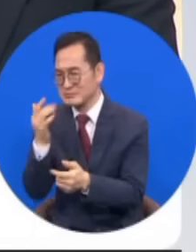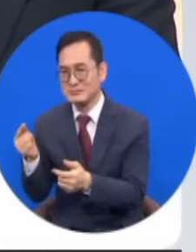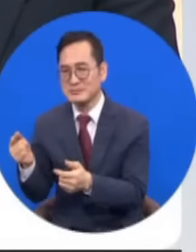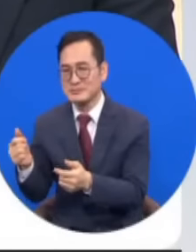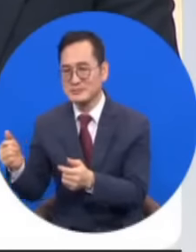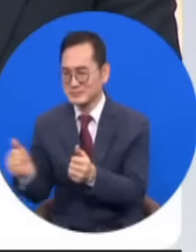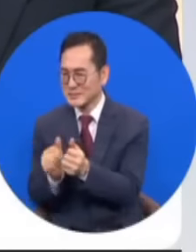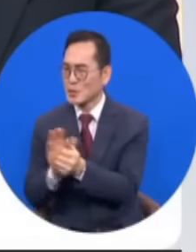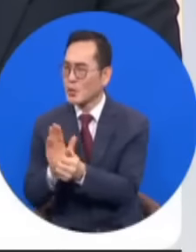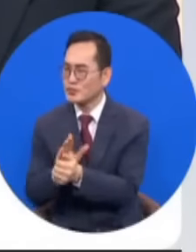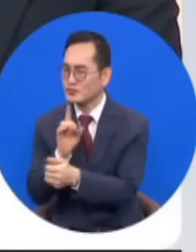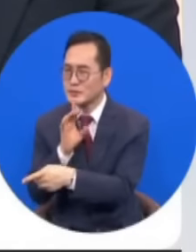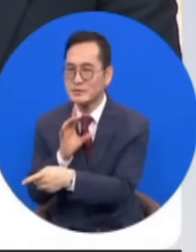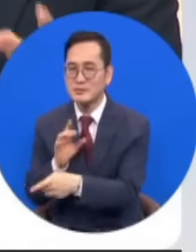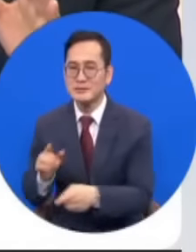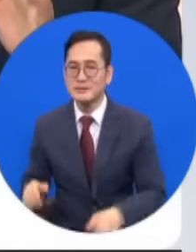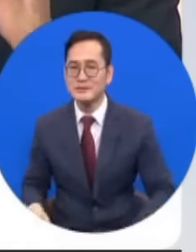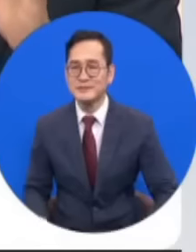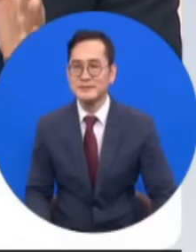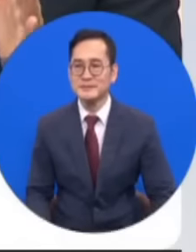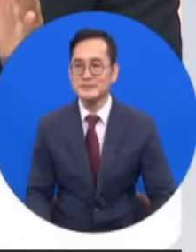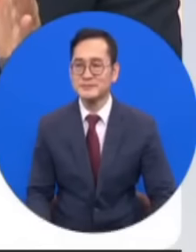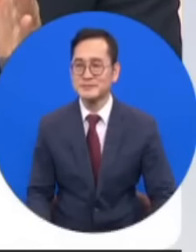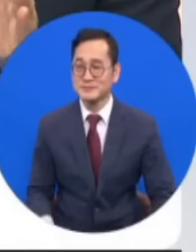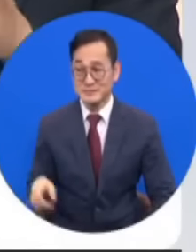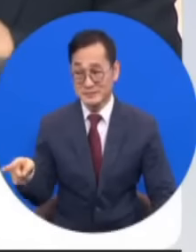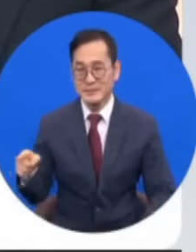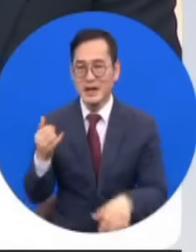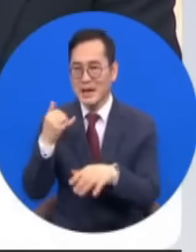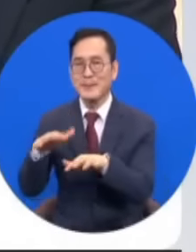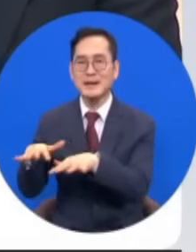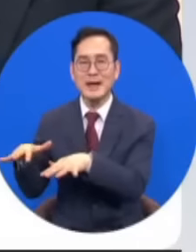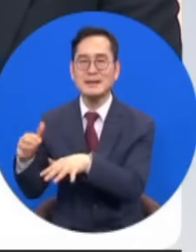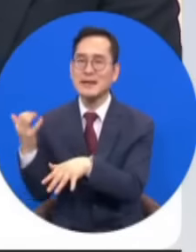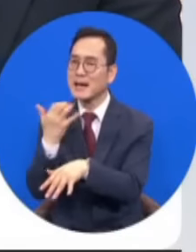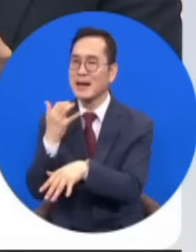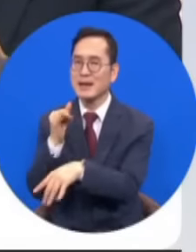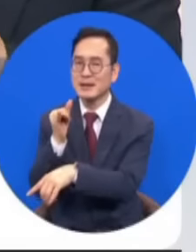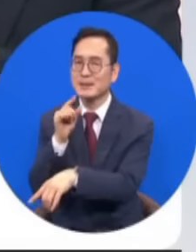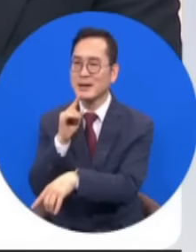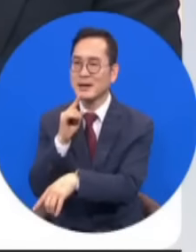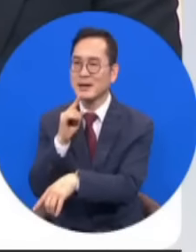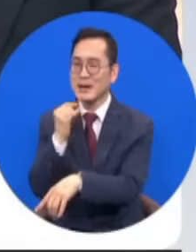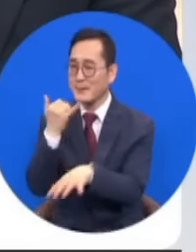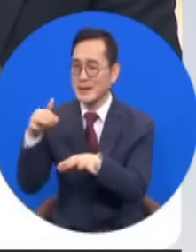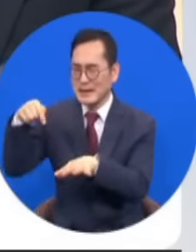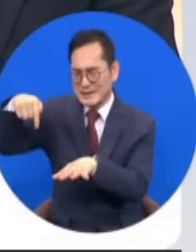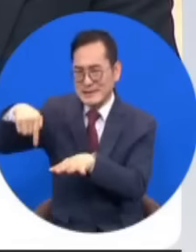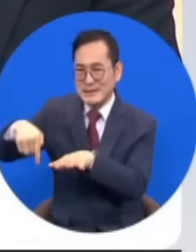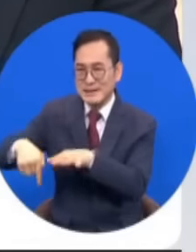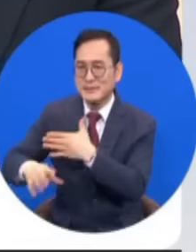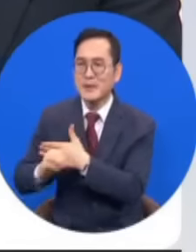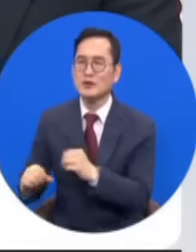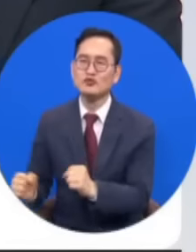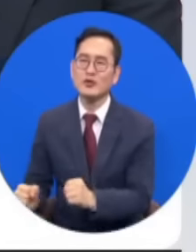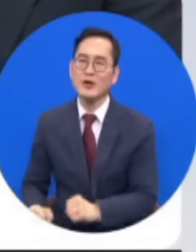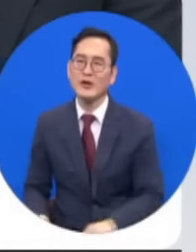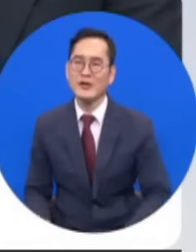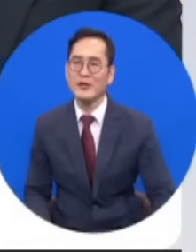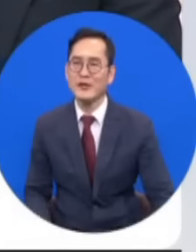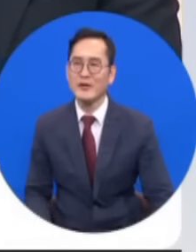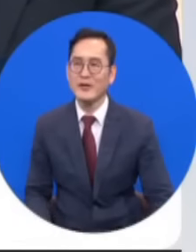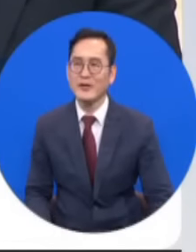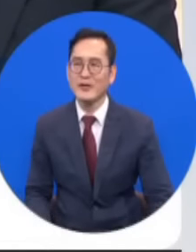색깔 얘기하면서 바다색 얘기했는데 바다를 너무 깊이 들어가면 되게 추워져요 그래서 집